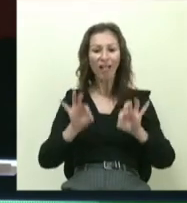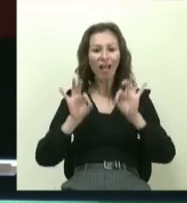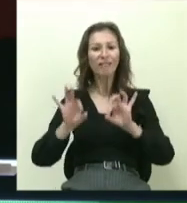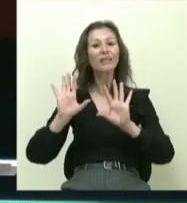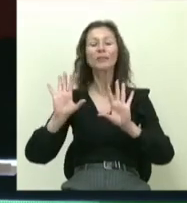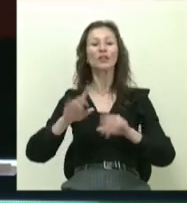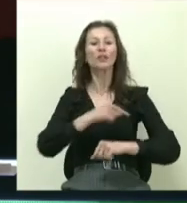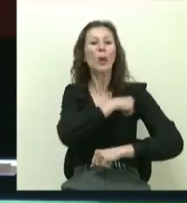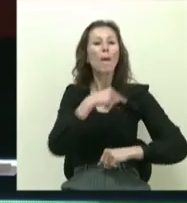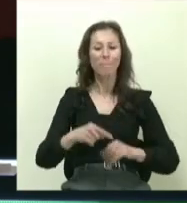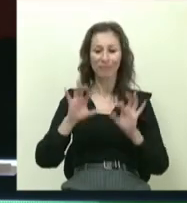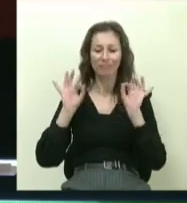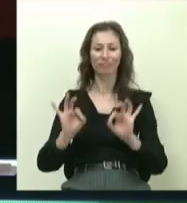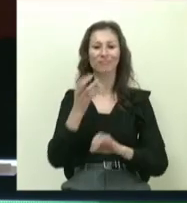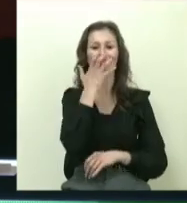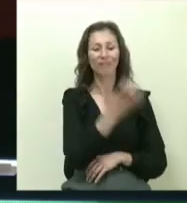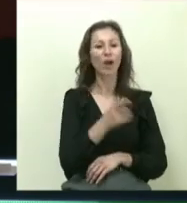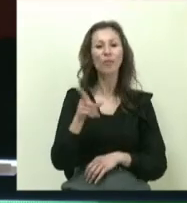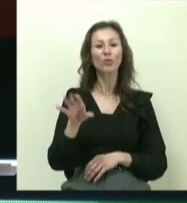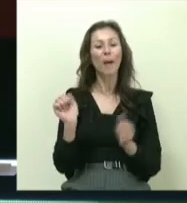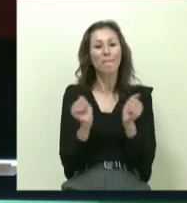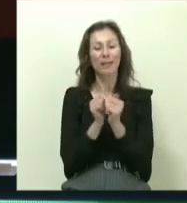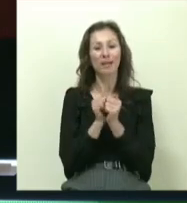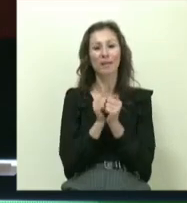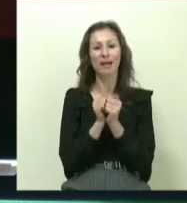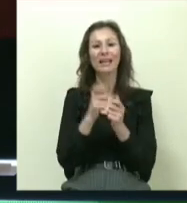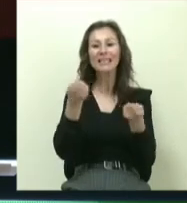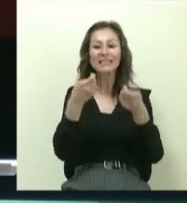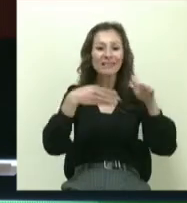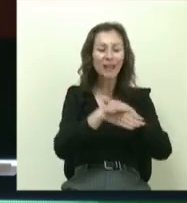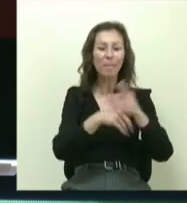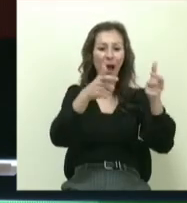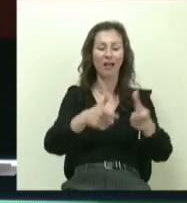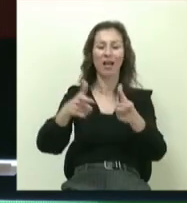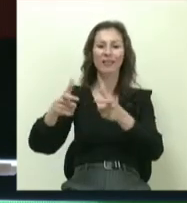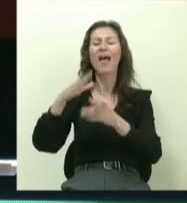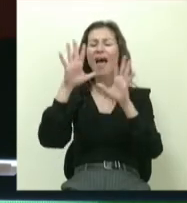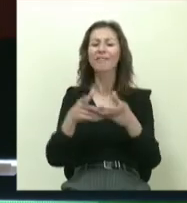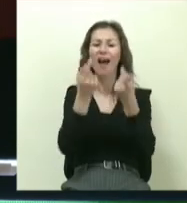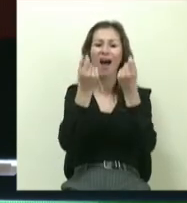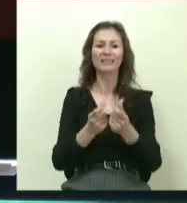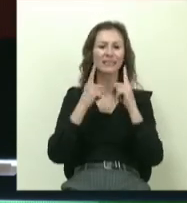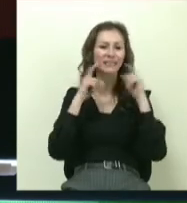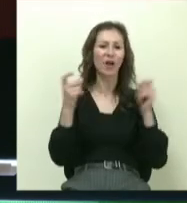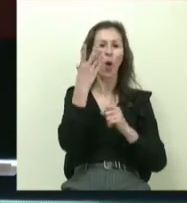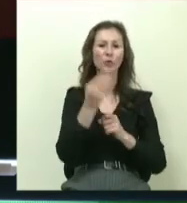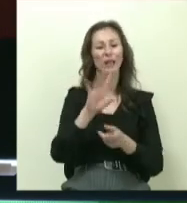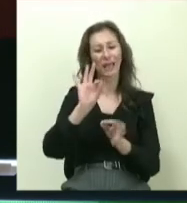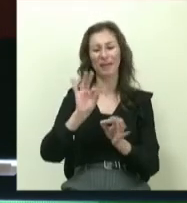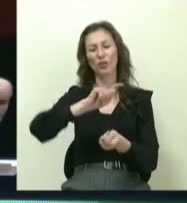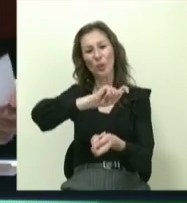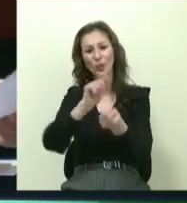Normal haline gelmesi ve bununla ilintili olarak istihdam alanlarının en az zarar görecek biçimde